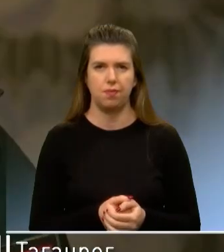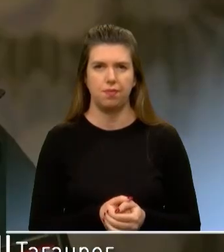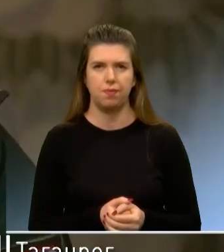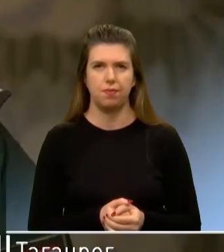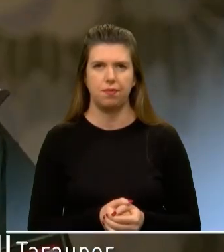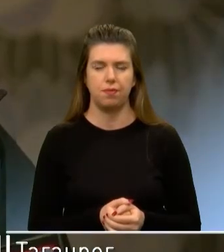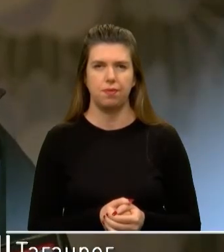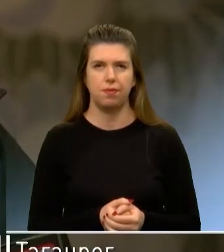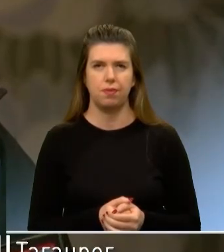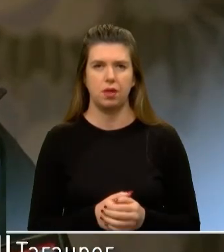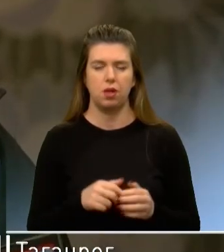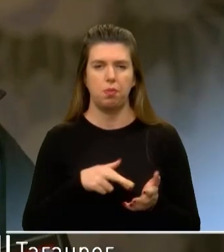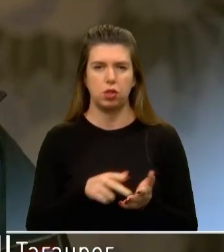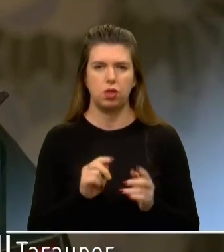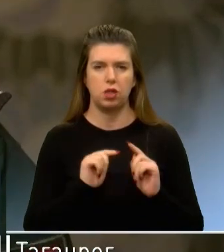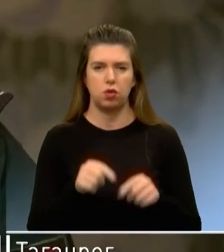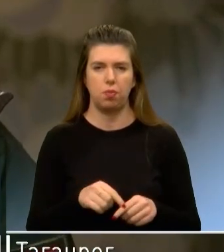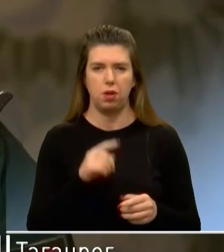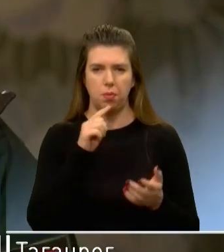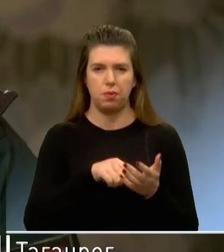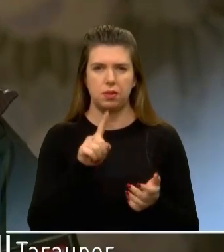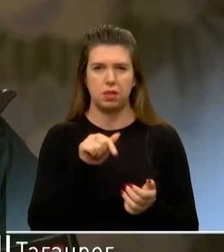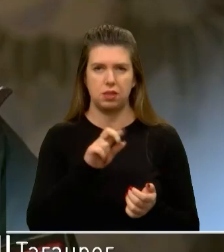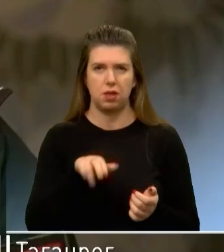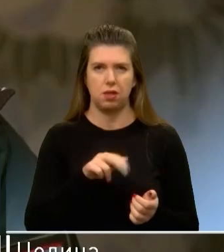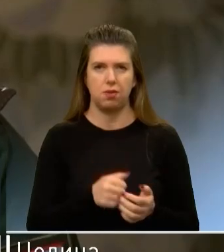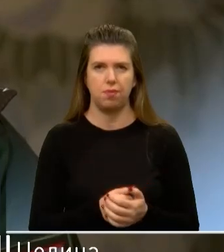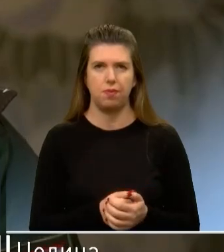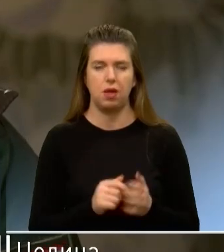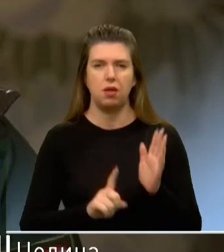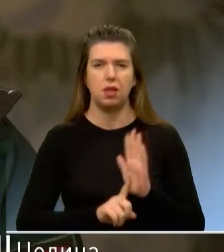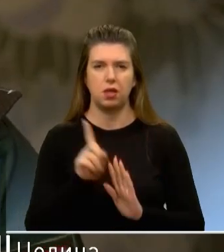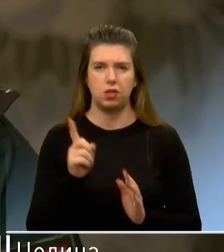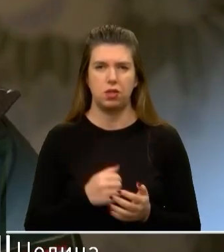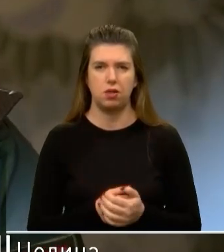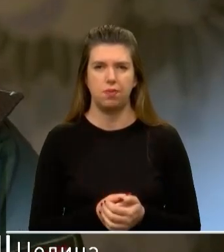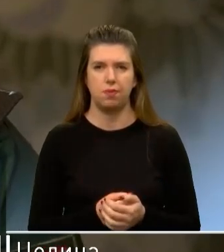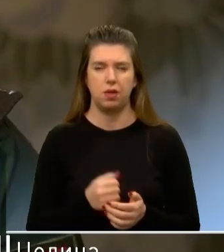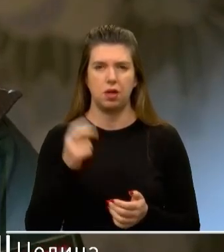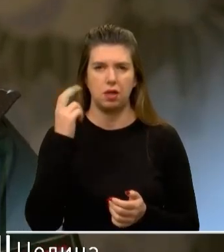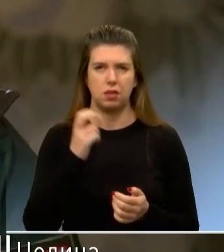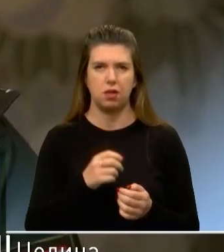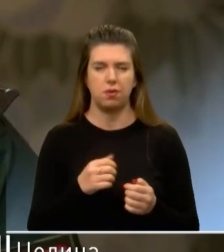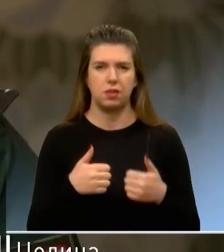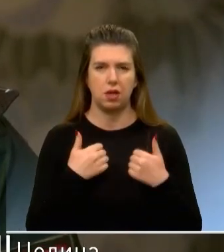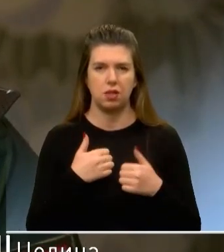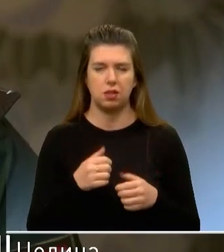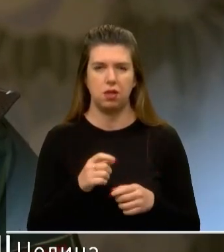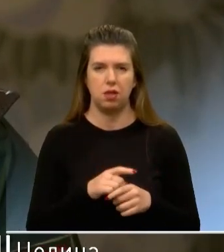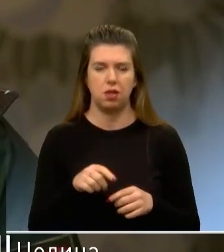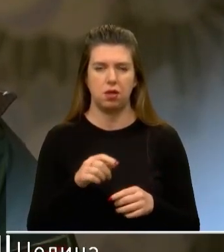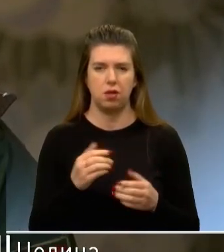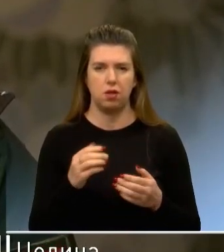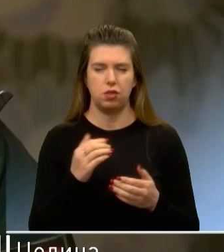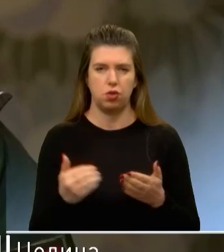республи наступление мы Поли в засаду казаком пытаться их оттуда выбить с